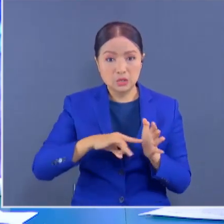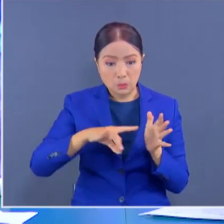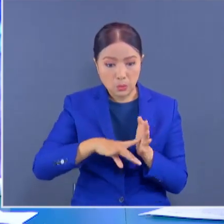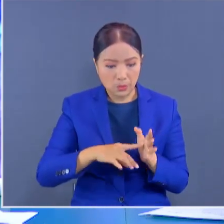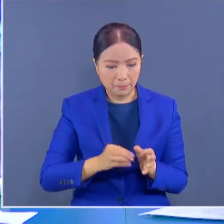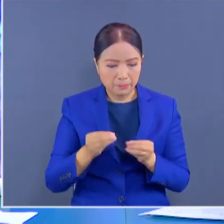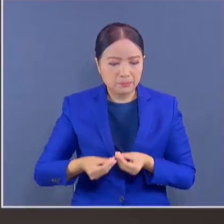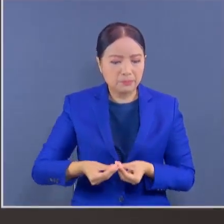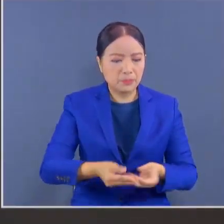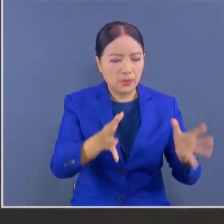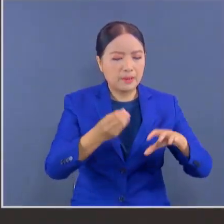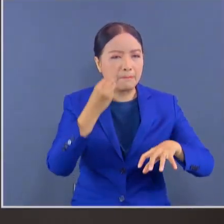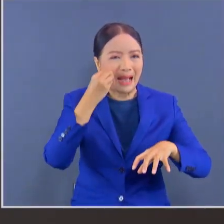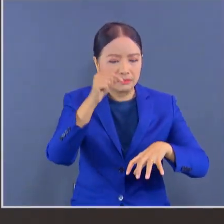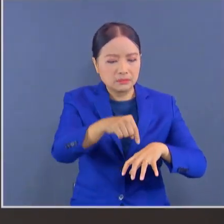บ้านด้วยค่ะ